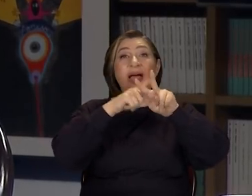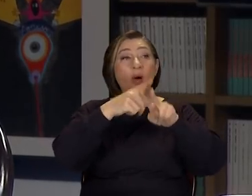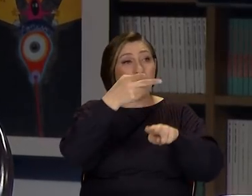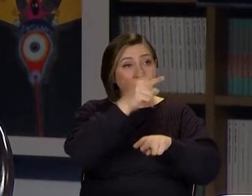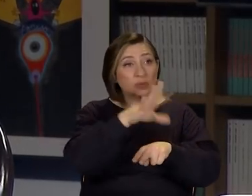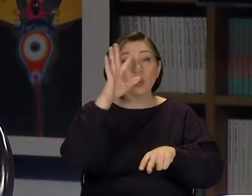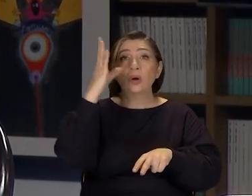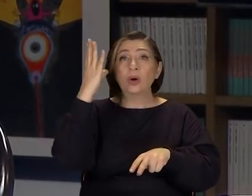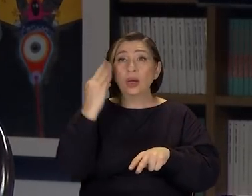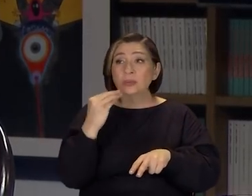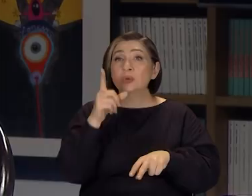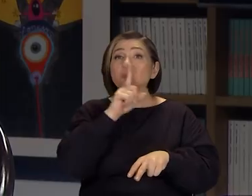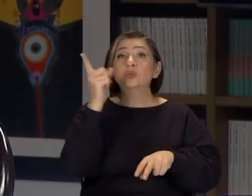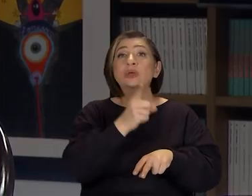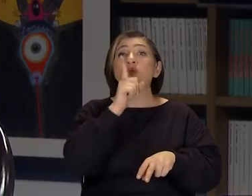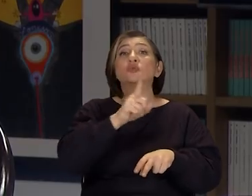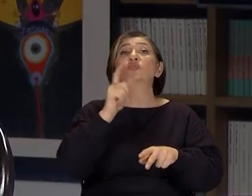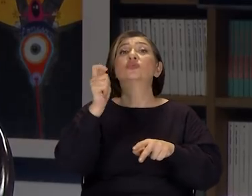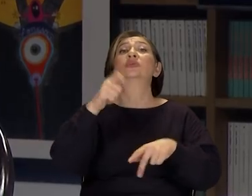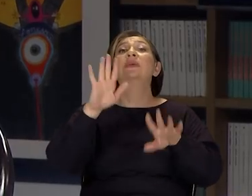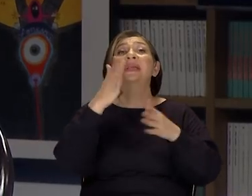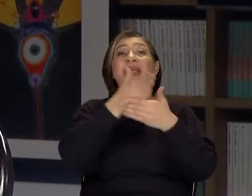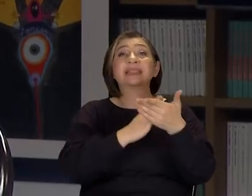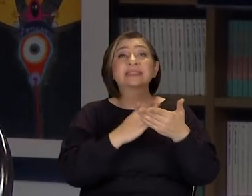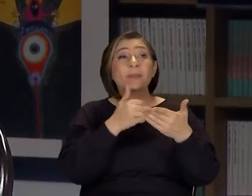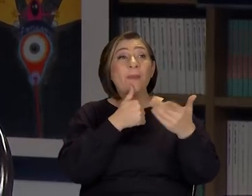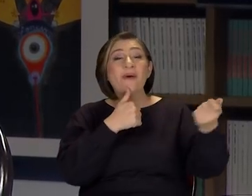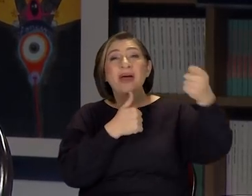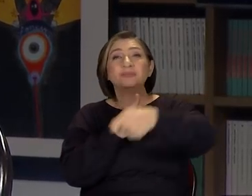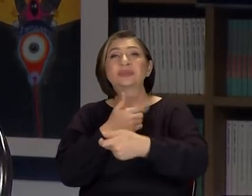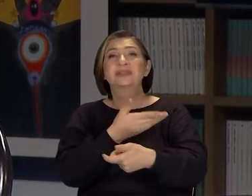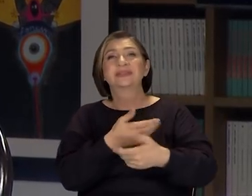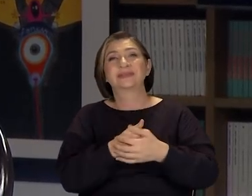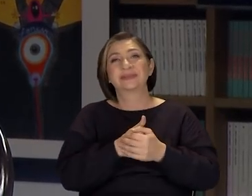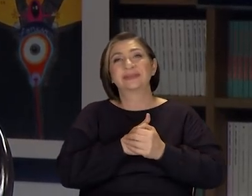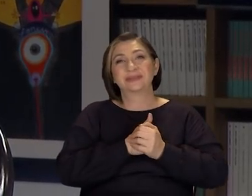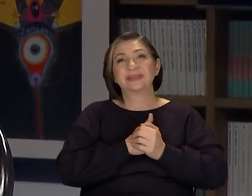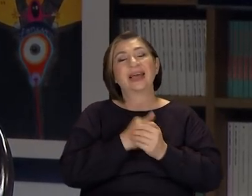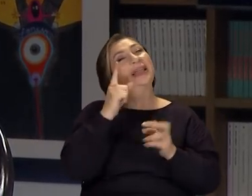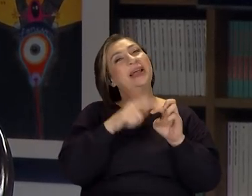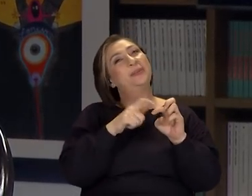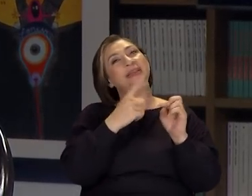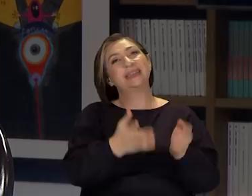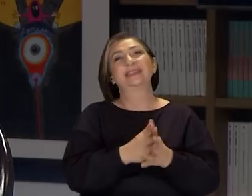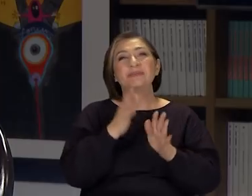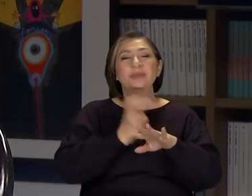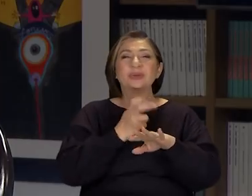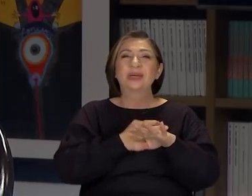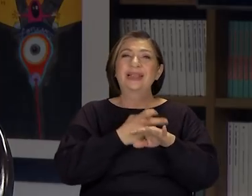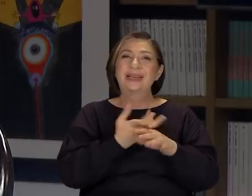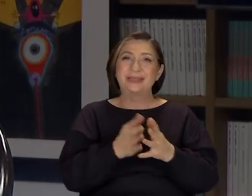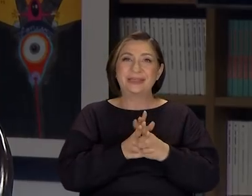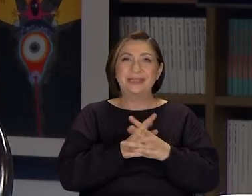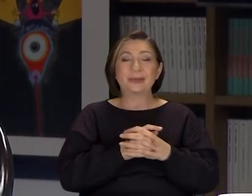öğrendim ki okul %100 burslu değilmiş. Yarısını Zeki Baba vermiş. Hadi ya. Hadi canım be. Ay Allah rahmet eylesin. Maşallah